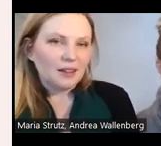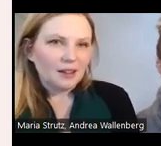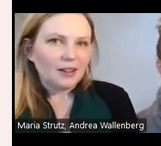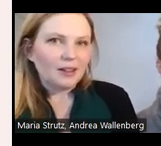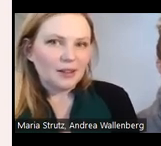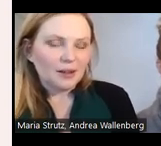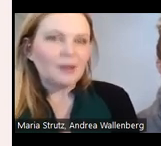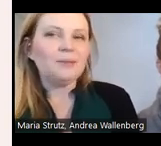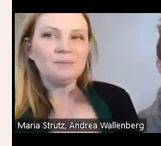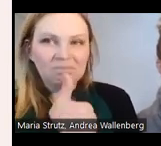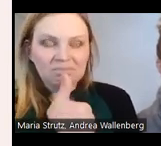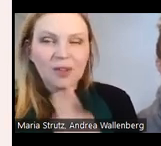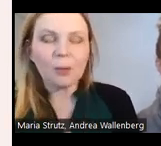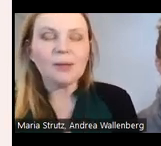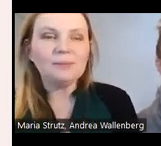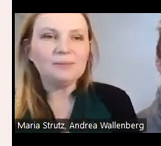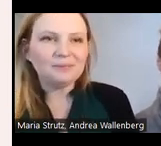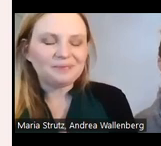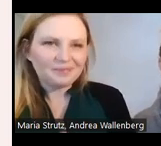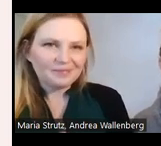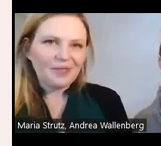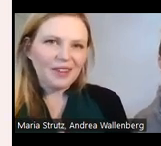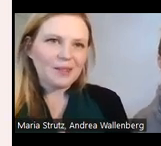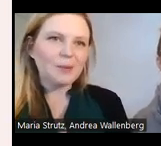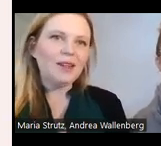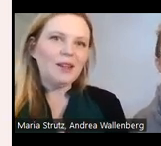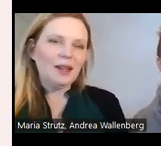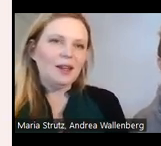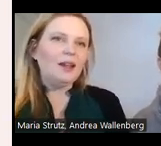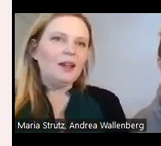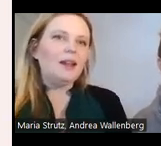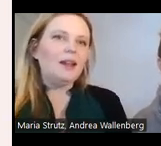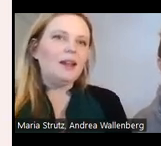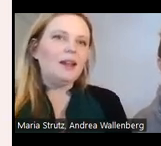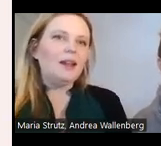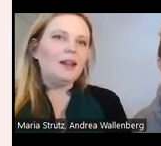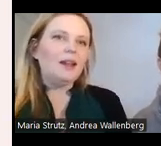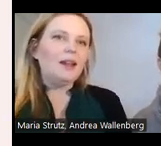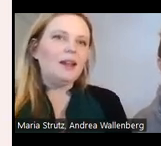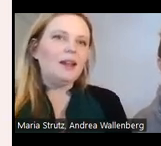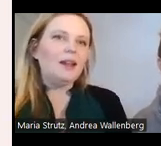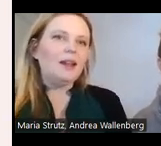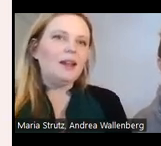Just nu går det bra med ljudet. Tack. Så.